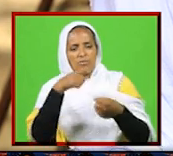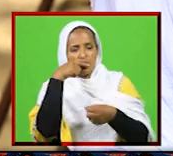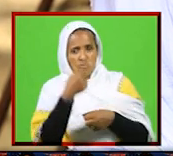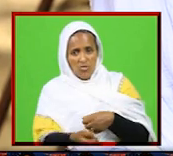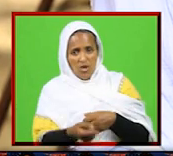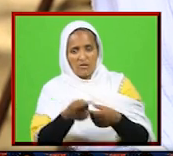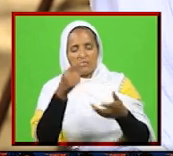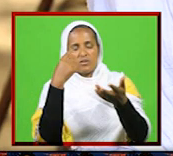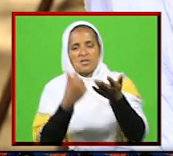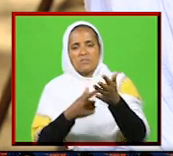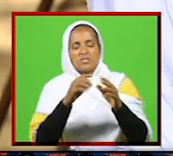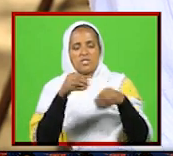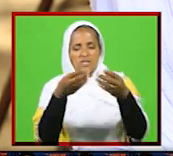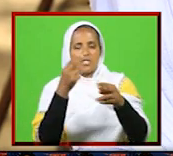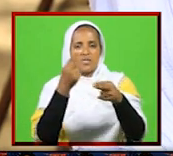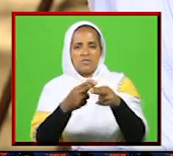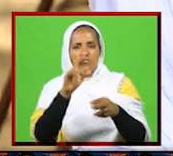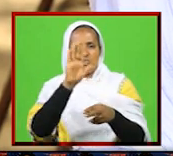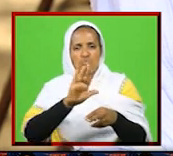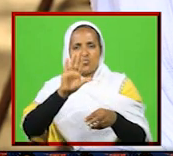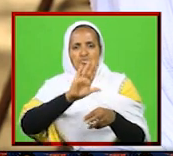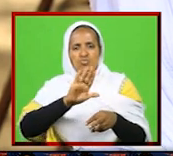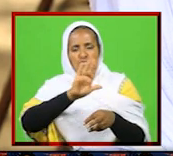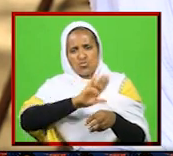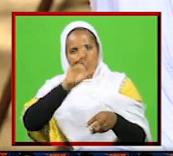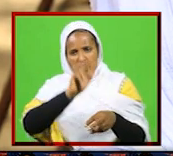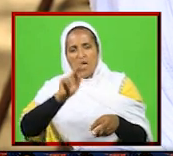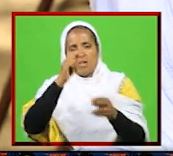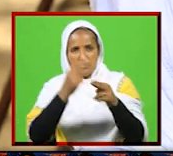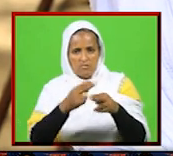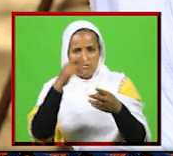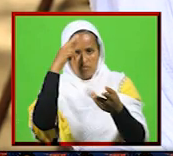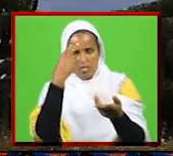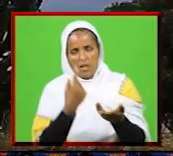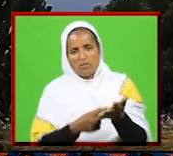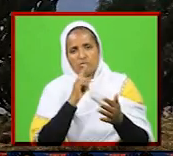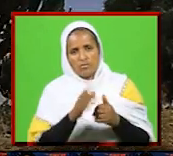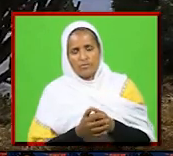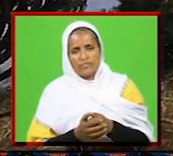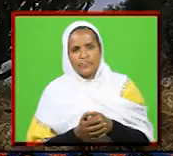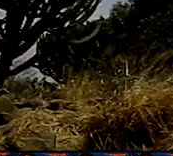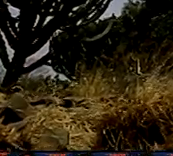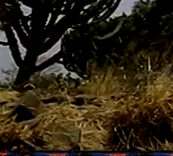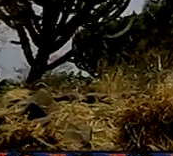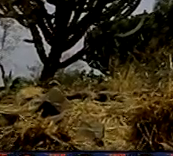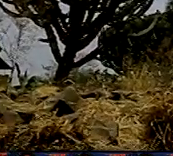ድንጋይ ወድቀብኝ ተሰብረብኝ ብሎ ሲናገር በዛ የተሰጠ ስያሜ ነው የሚሉት